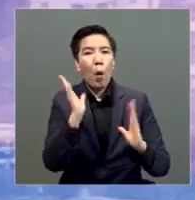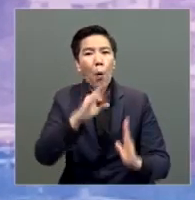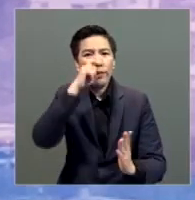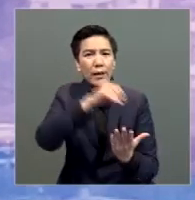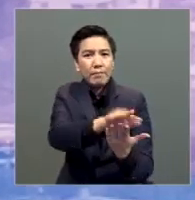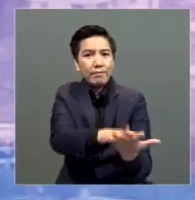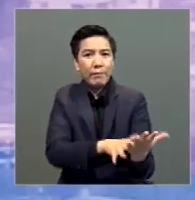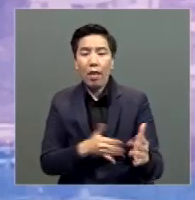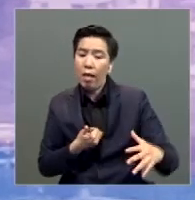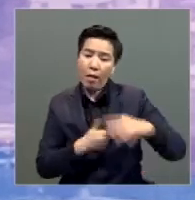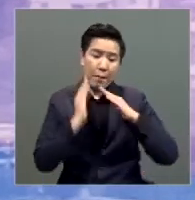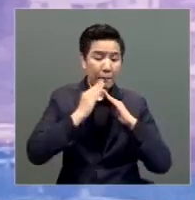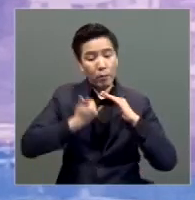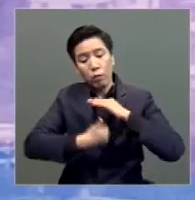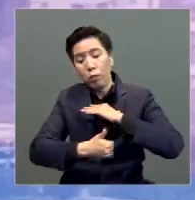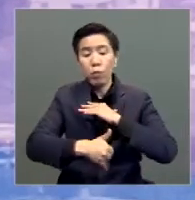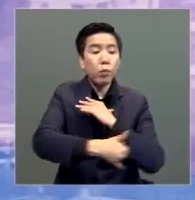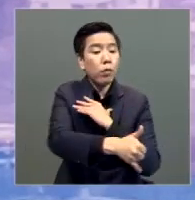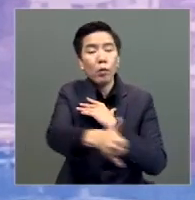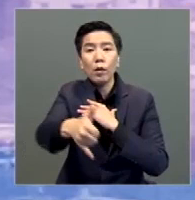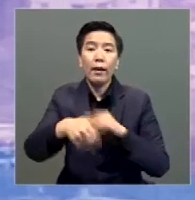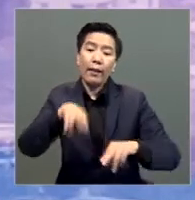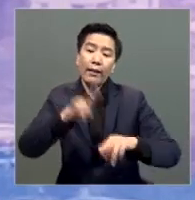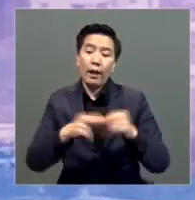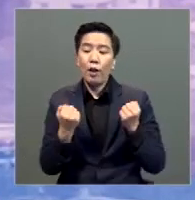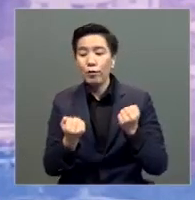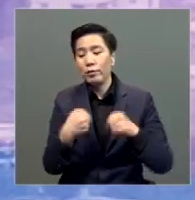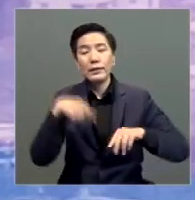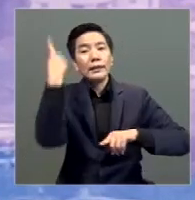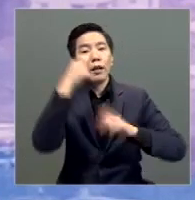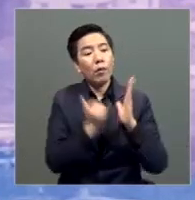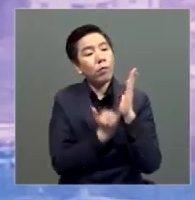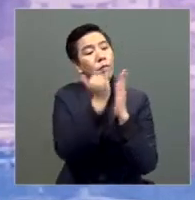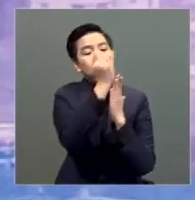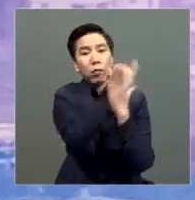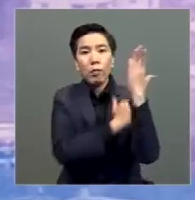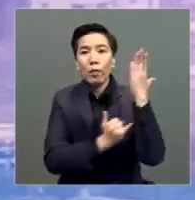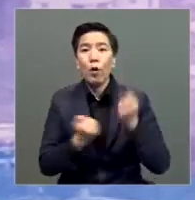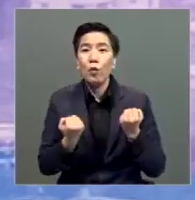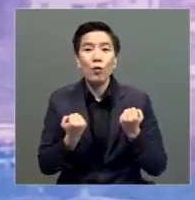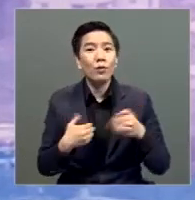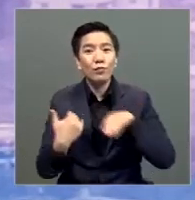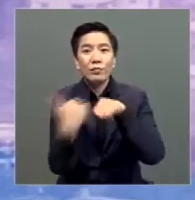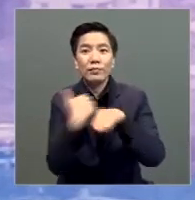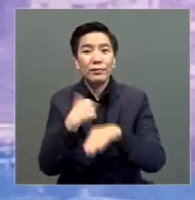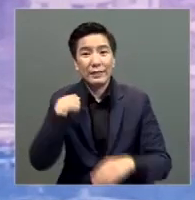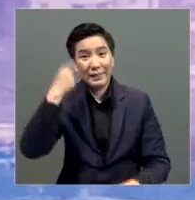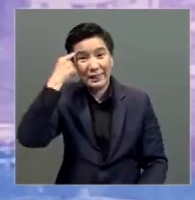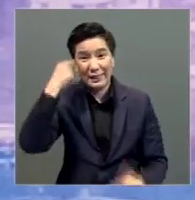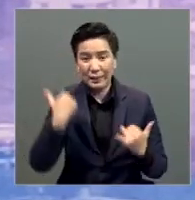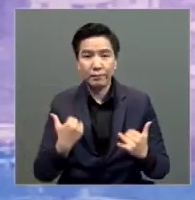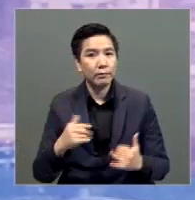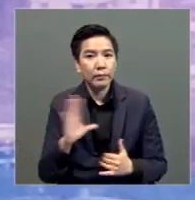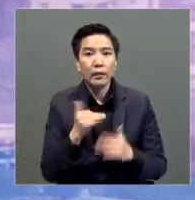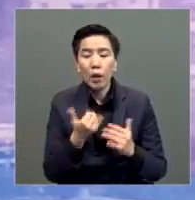ศออกมาเดินมาเหินมานั่งรถลงเรือไปเหนือล่องใต้อยู่ตามถนนหนทางม